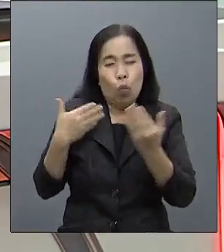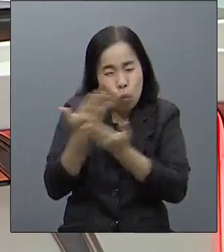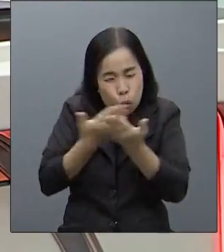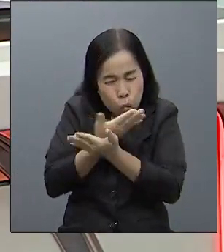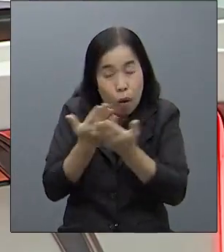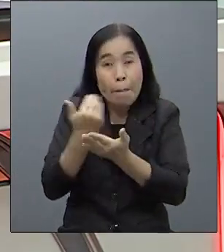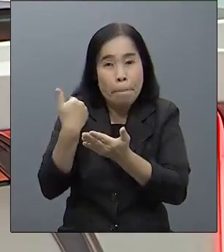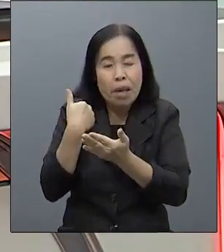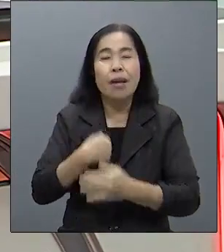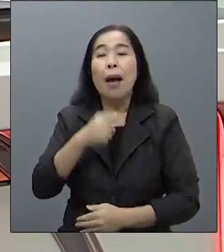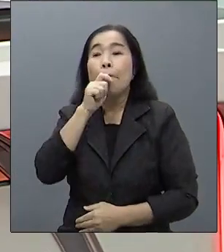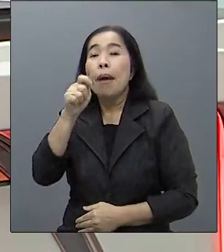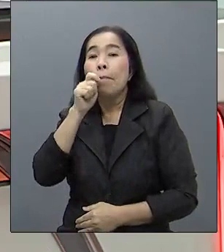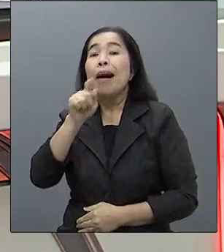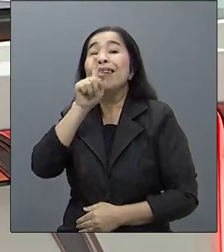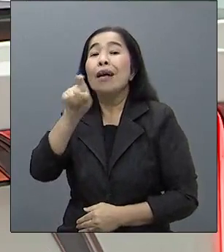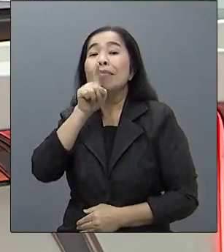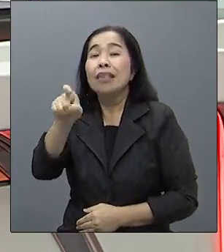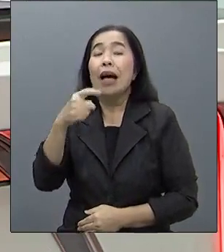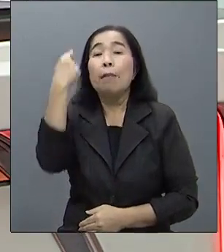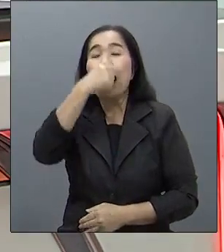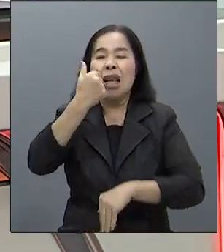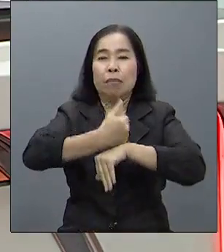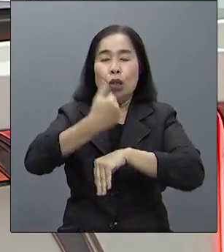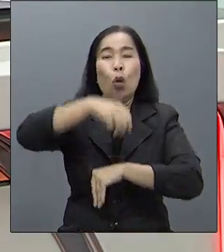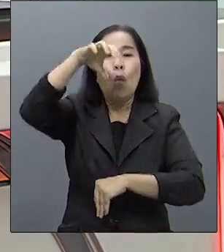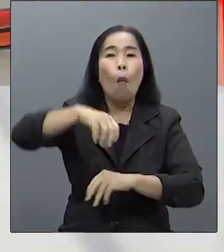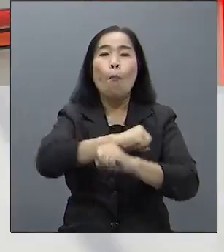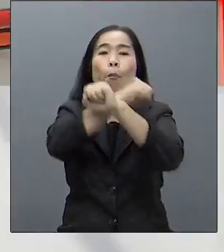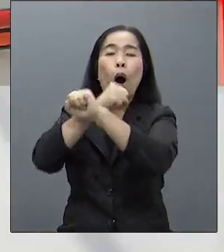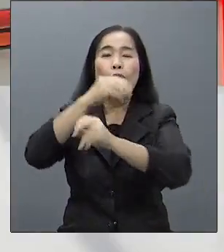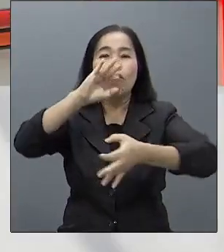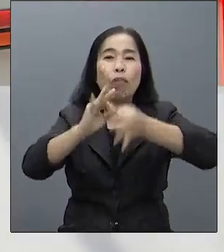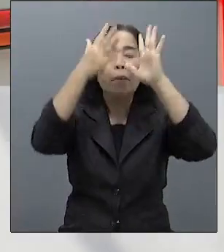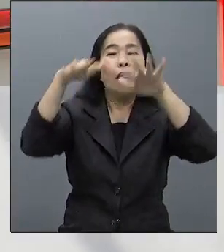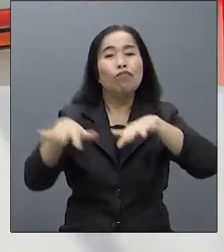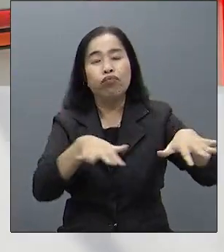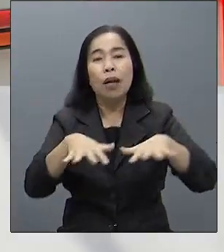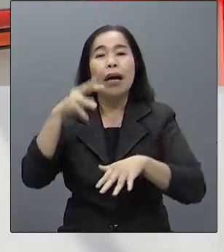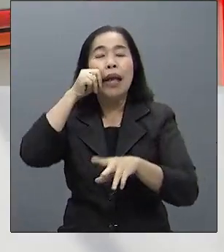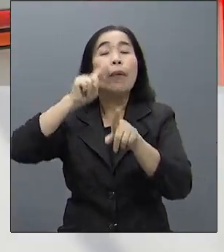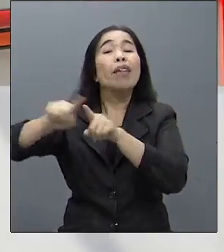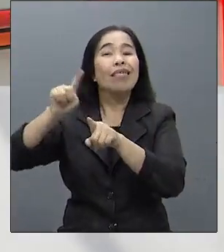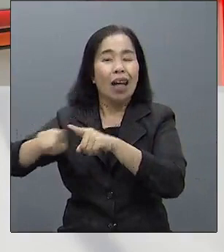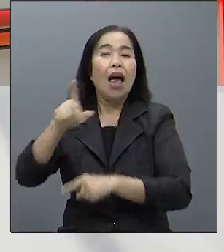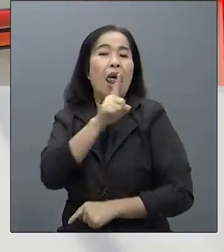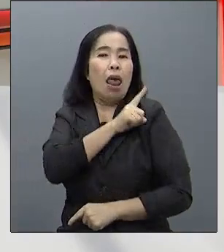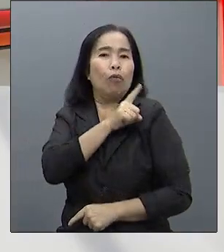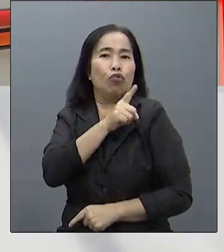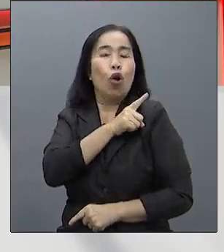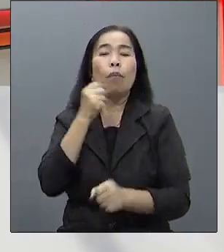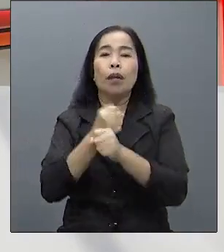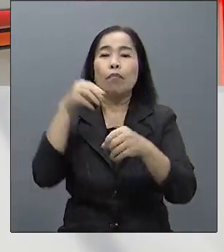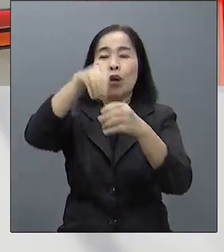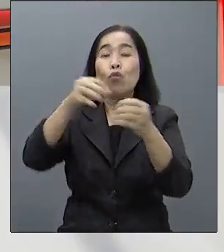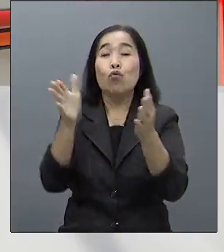เพิ่มเติมกับคุณบุญธรรมเลิศสุขีเกษมอธิบดีกรมป้องกันและบรรเทาสาธารณภัยหนึ่งในหน่วยงานที่ร่วมในภารกิจในวันนี้นะ